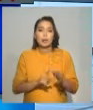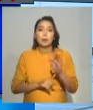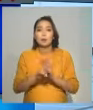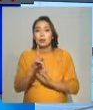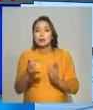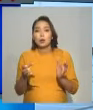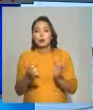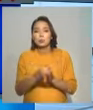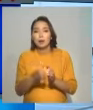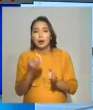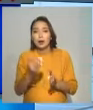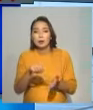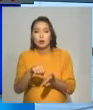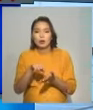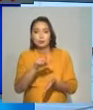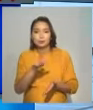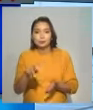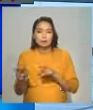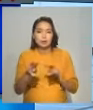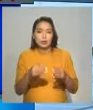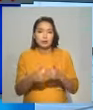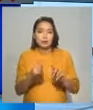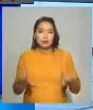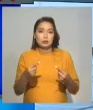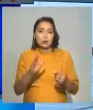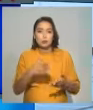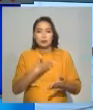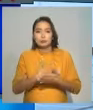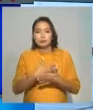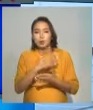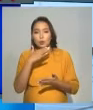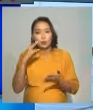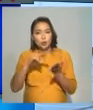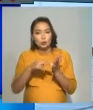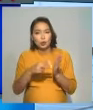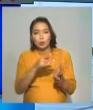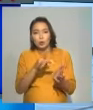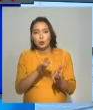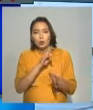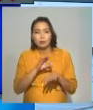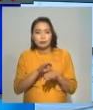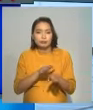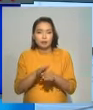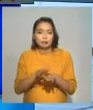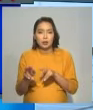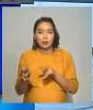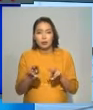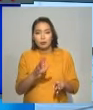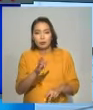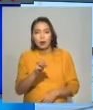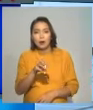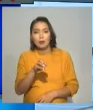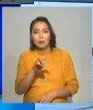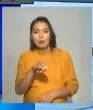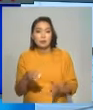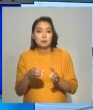Бастауыш партия ұйымдарының бақылау қызметі қайта жанданады. Партия белсенділері көптеген жобалардың өңірлерде жүзеге асырылу барысын қадағалайды.